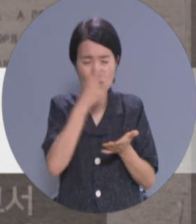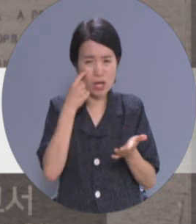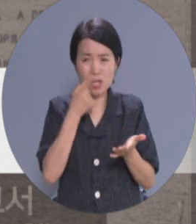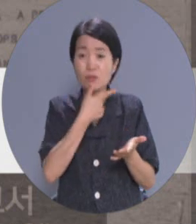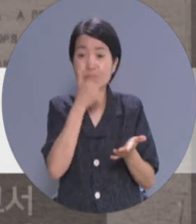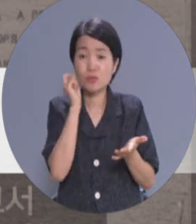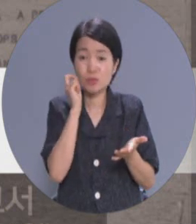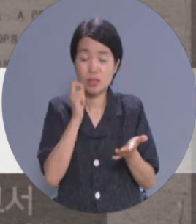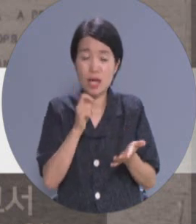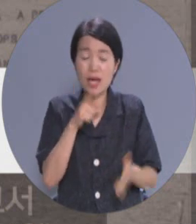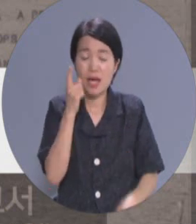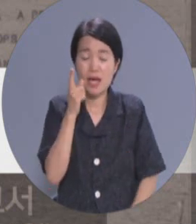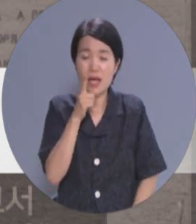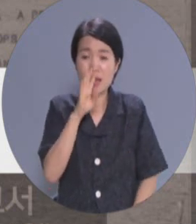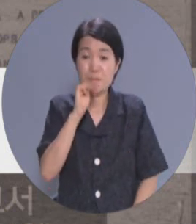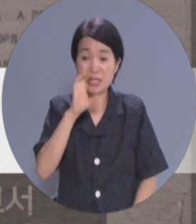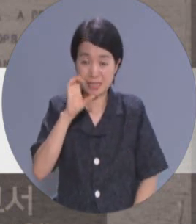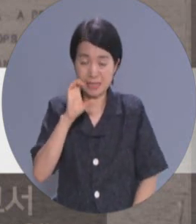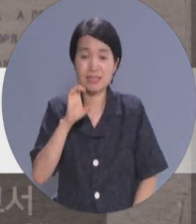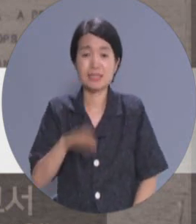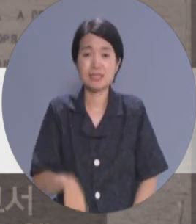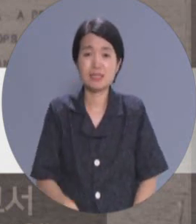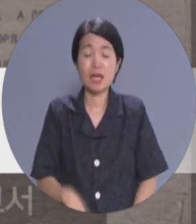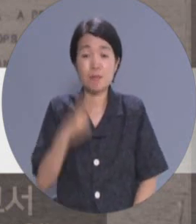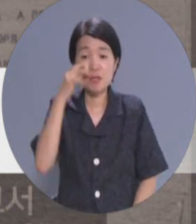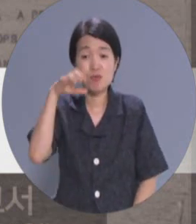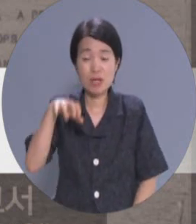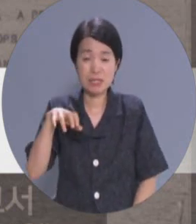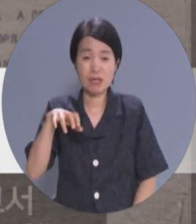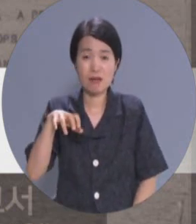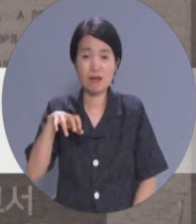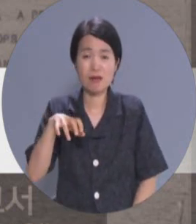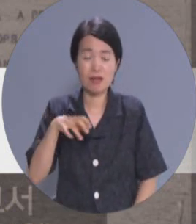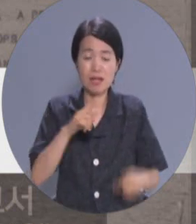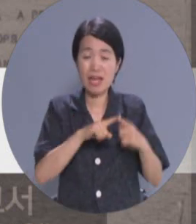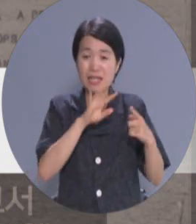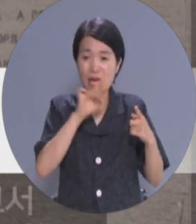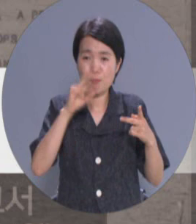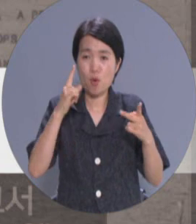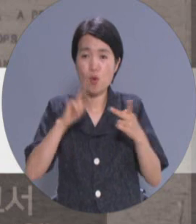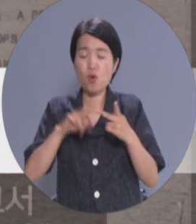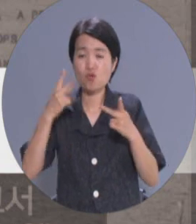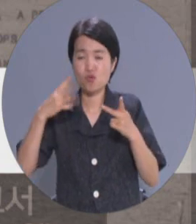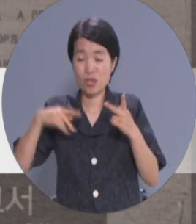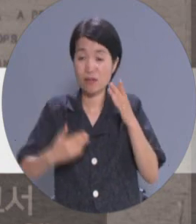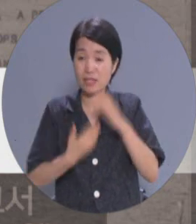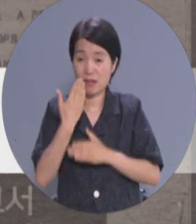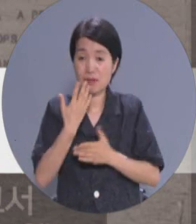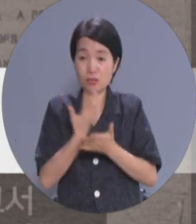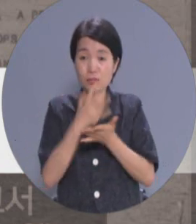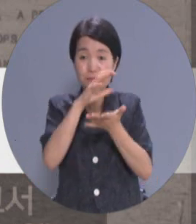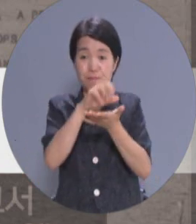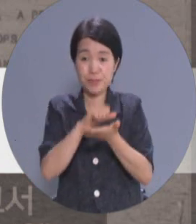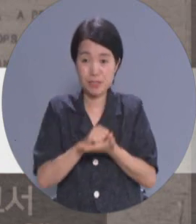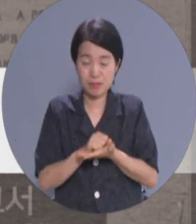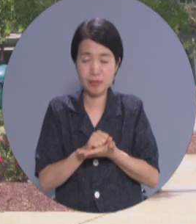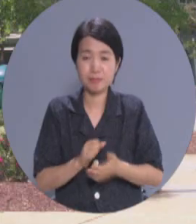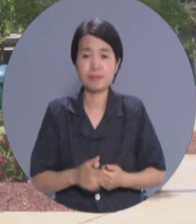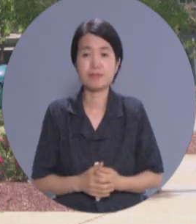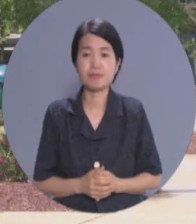때문인데 여수 MBC 취재진이 미국에서 이와포와 두류기어 사건에 대한 문서를 단독 입수했습니다 김단비